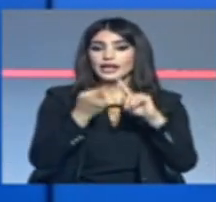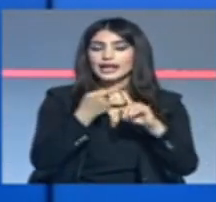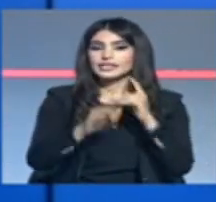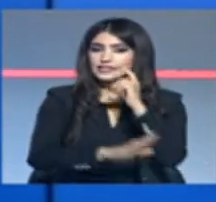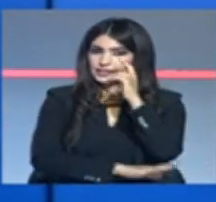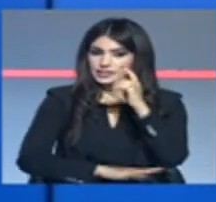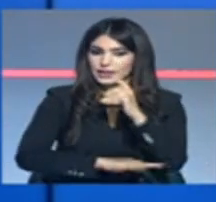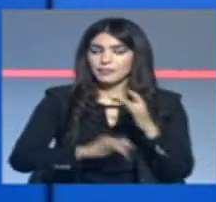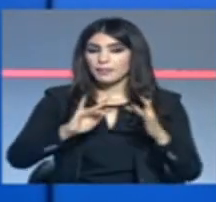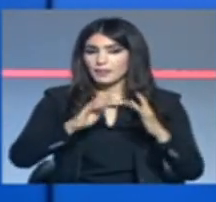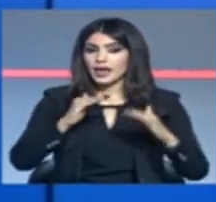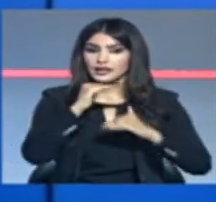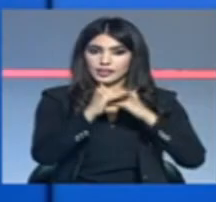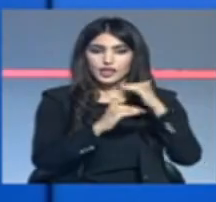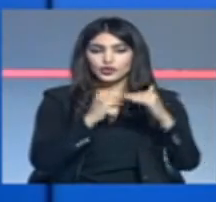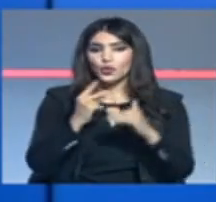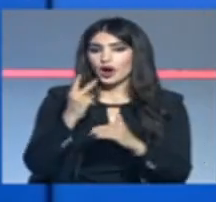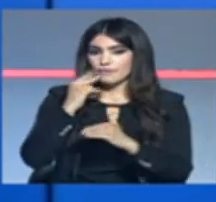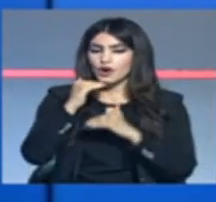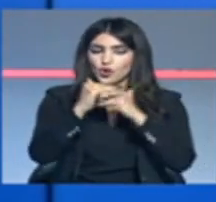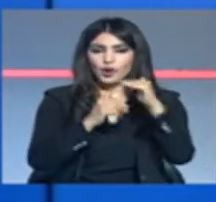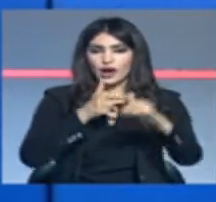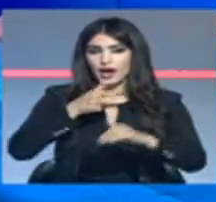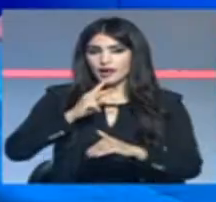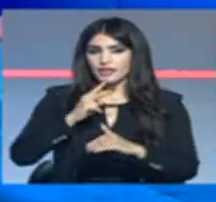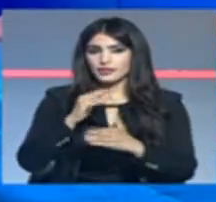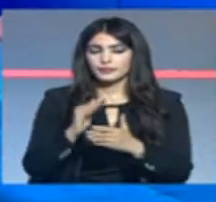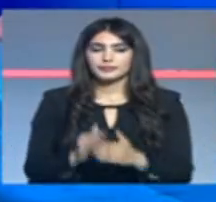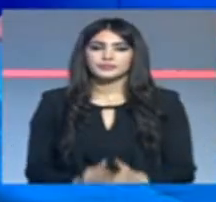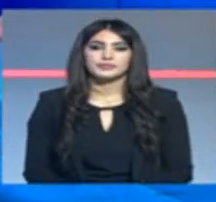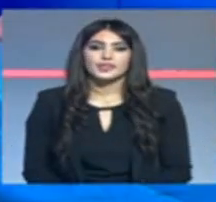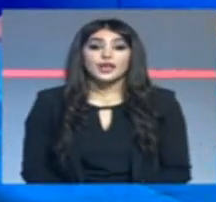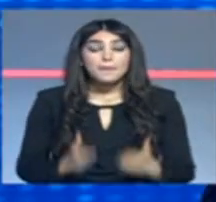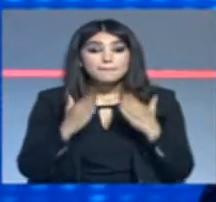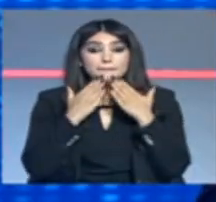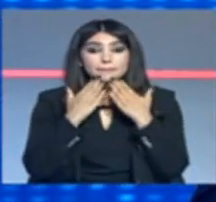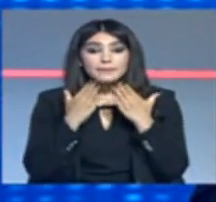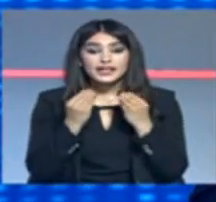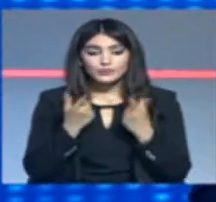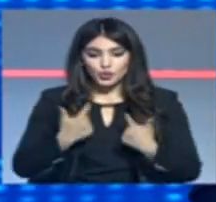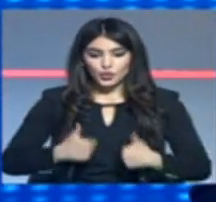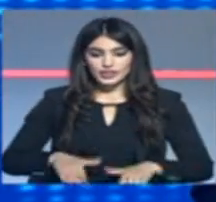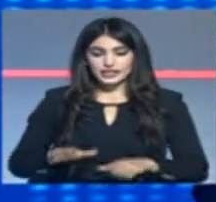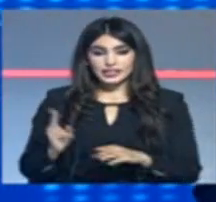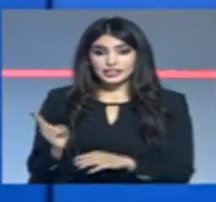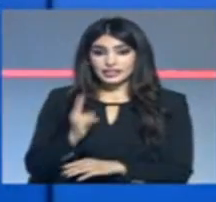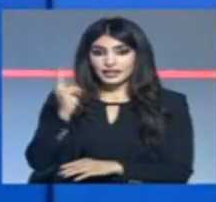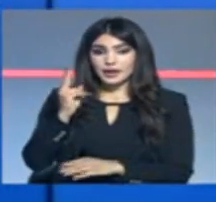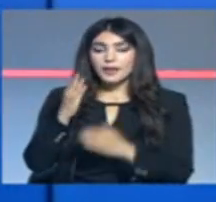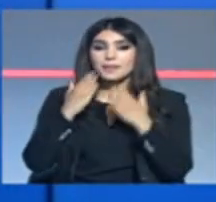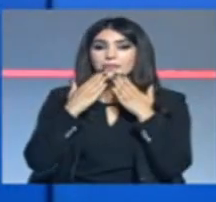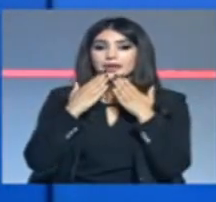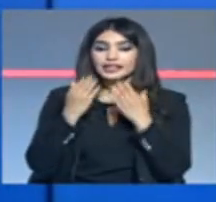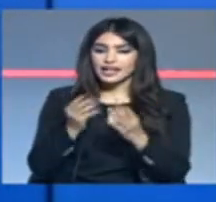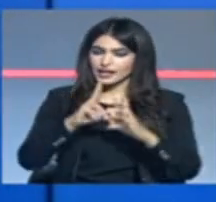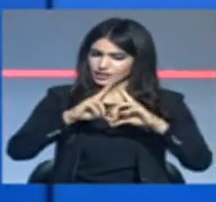موجوده باش التطوير يكون في احسن نسق. شكرا وزيره التعليم العالي والبحث العلمي ألفة بن عوده، شكرا جزيلا لك على كل هذه